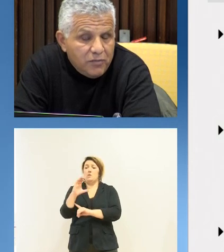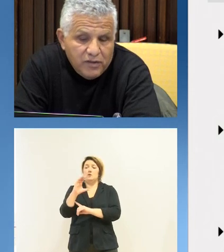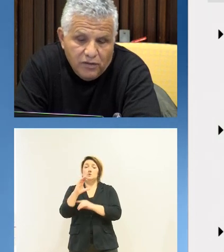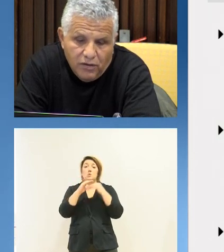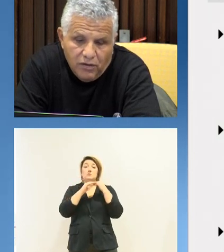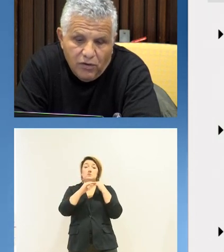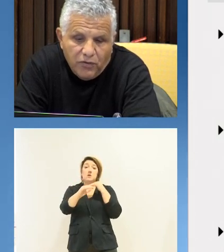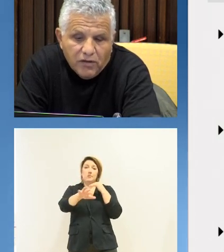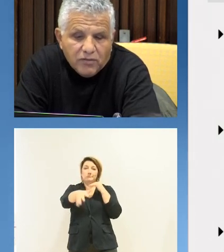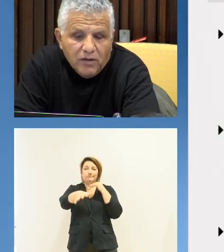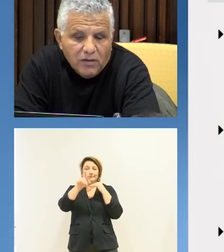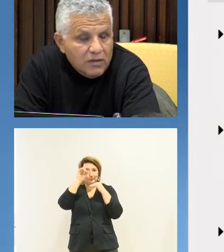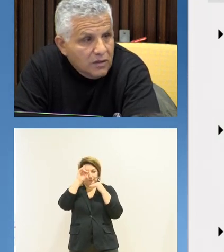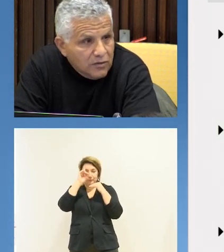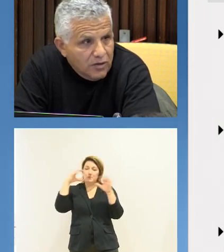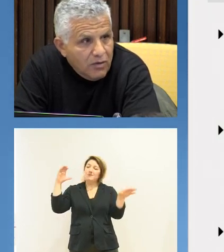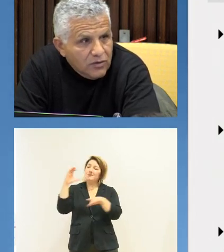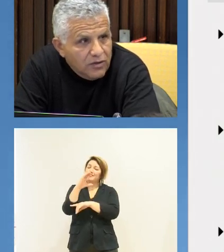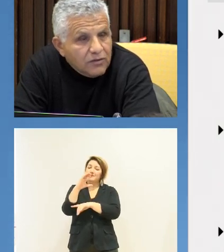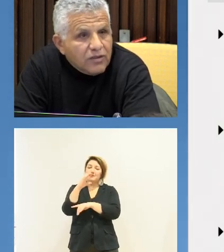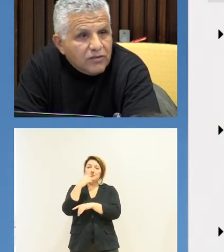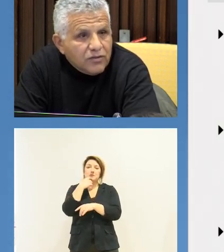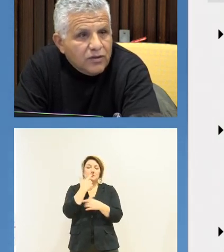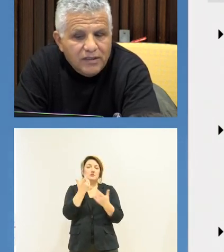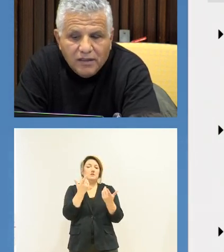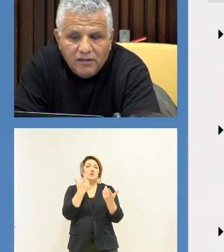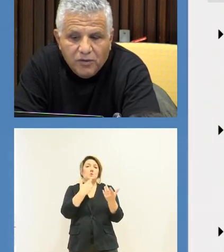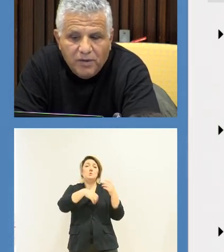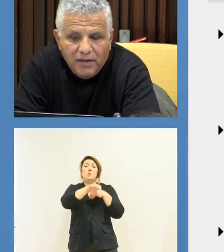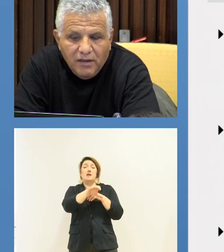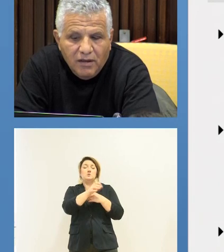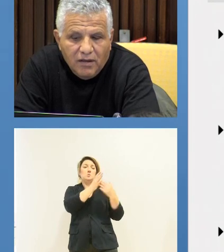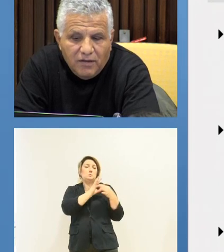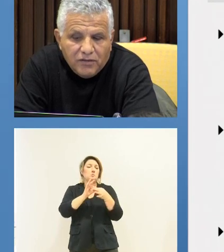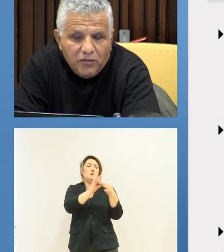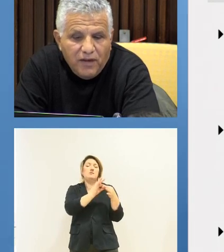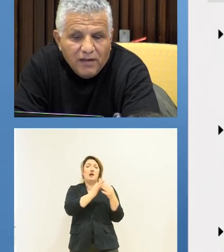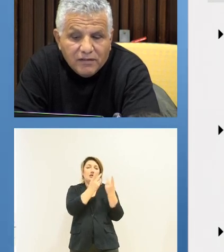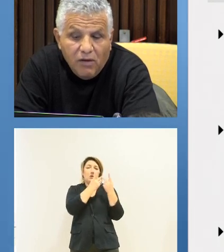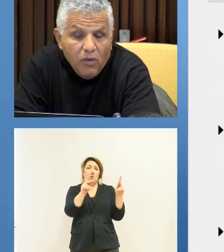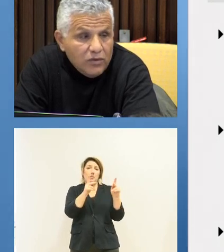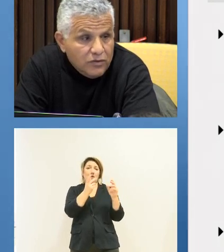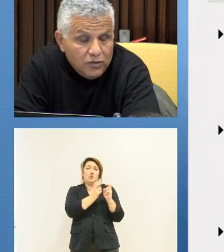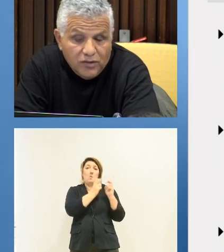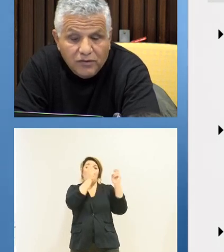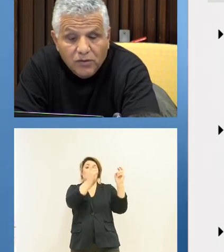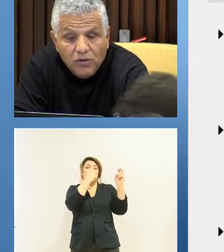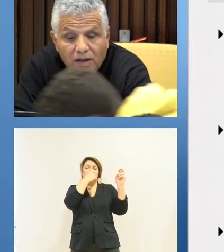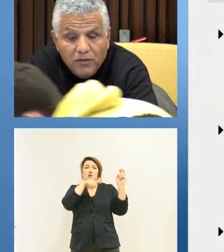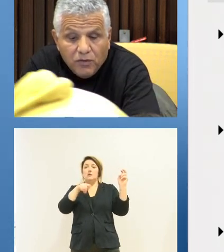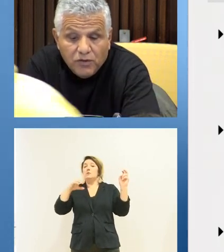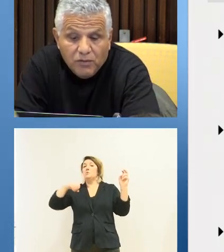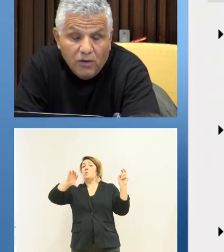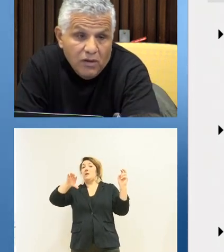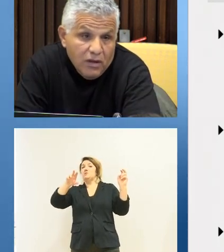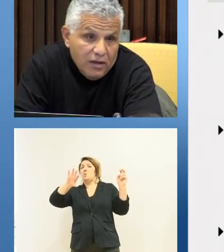relative puisque le financement de la hausse de la dotation de solidarité urbaine va se faire sans hausse de dotation globale